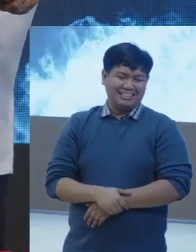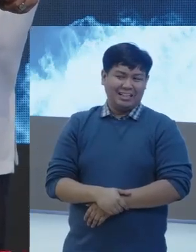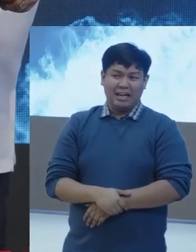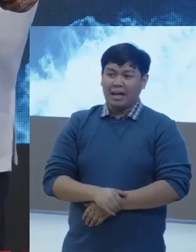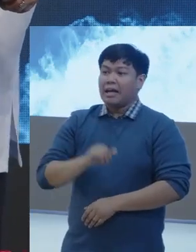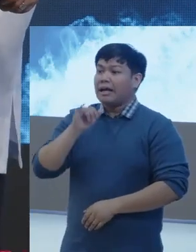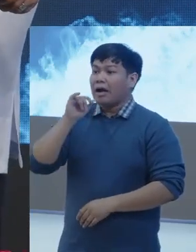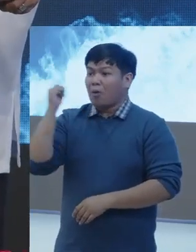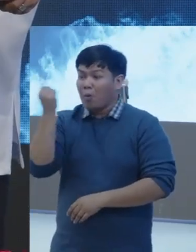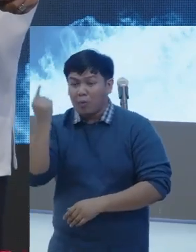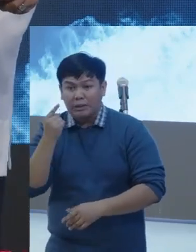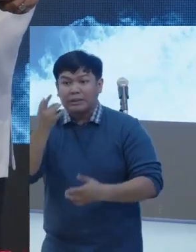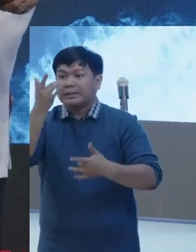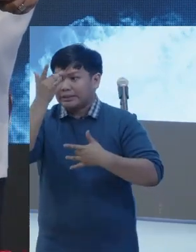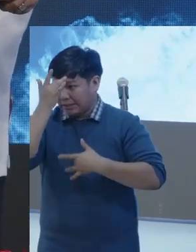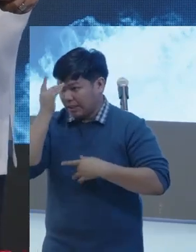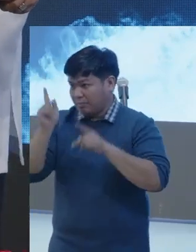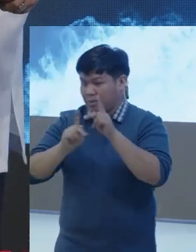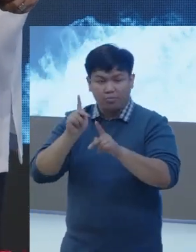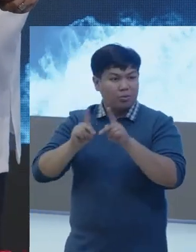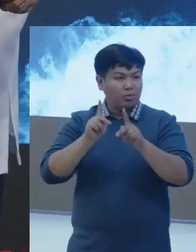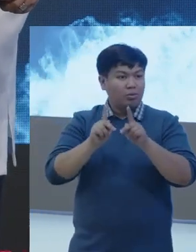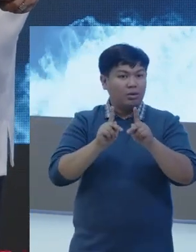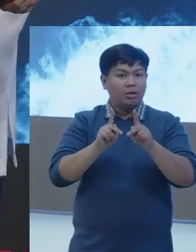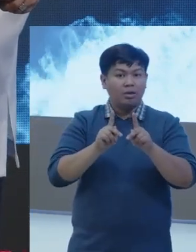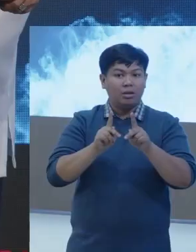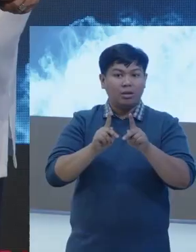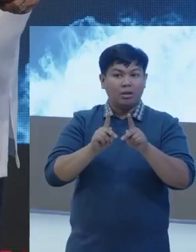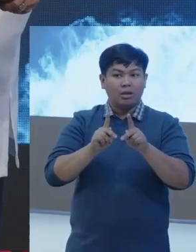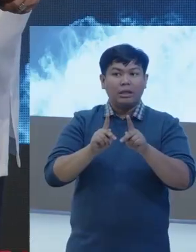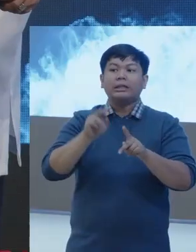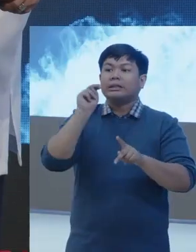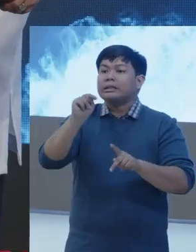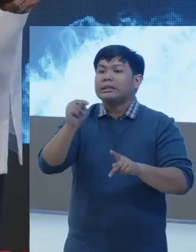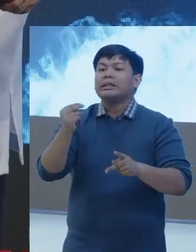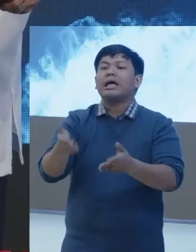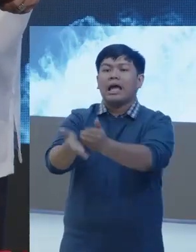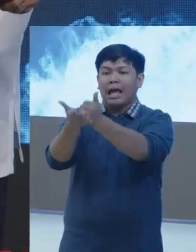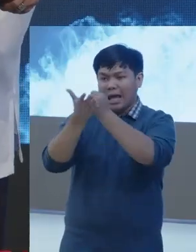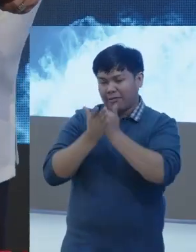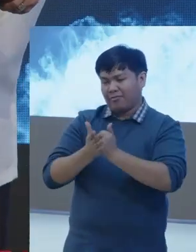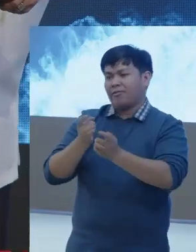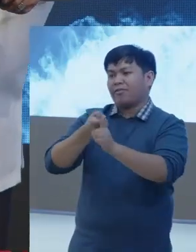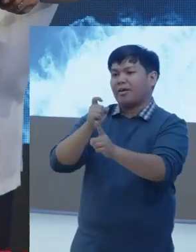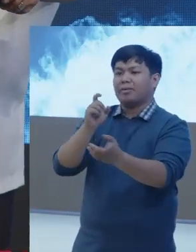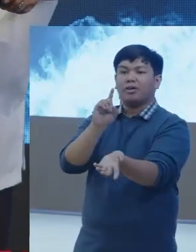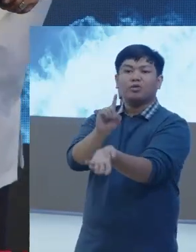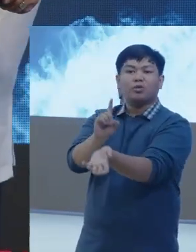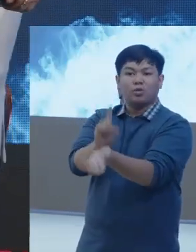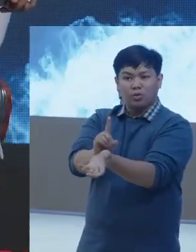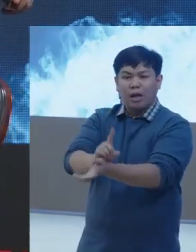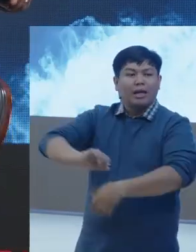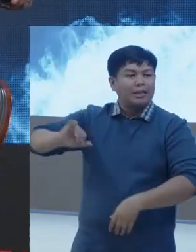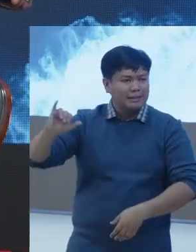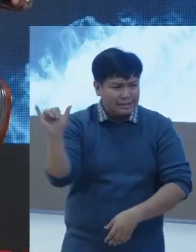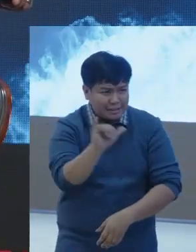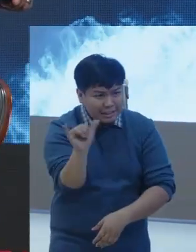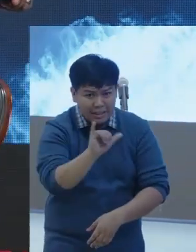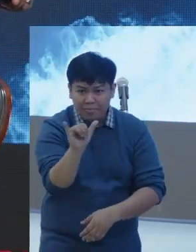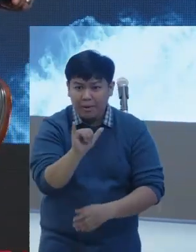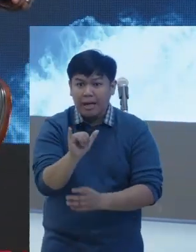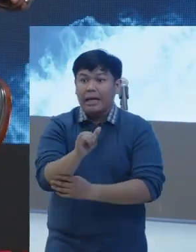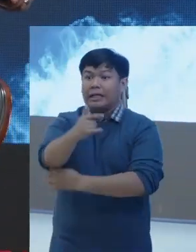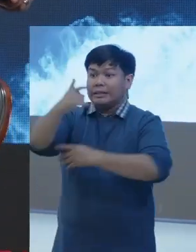Sapagkat ang may sakit ay hindi pinagagaling ng isang doktor. Ang makasalanan ang siyang